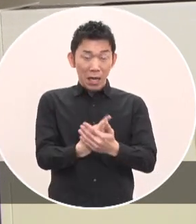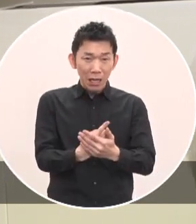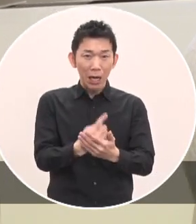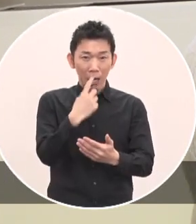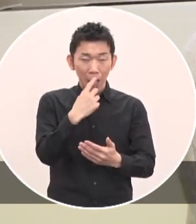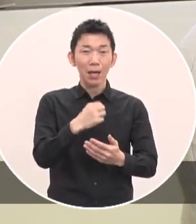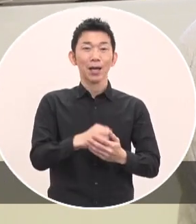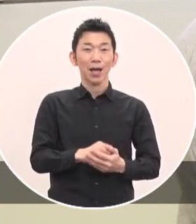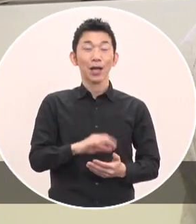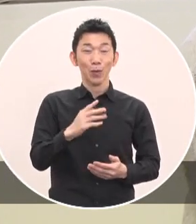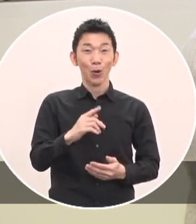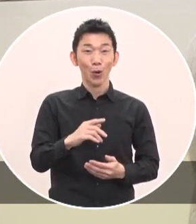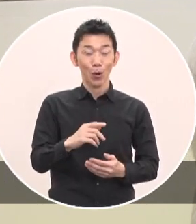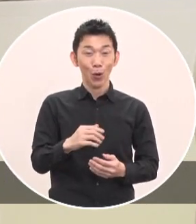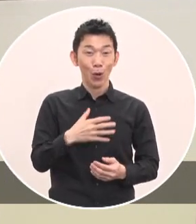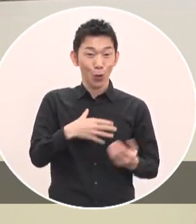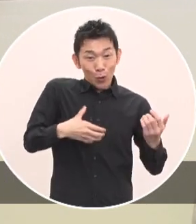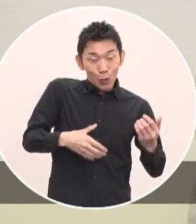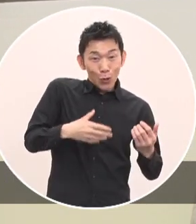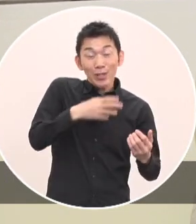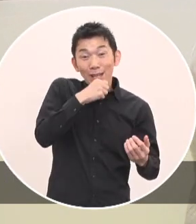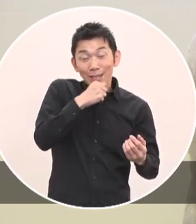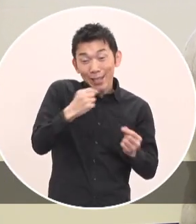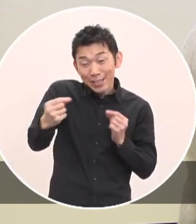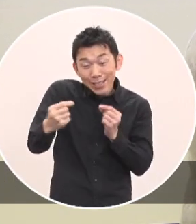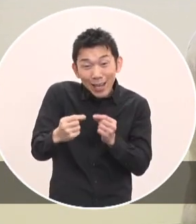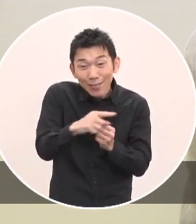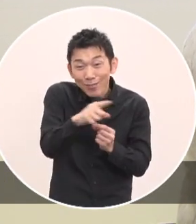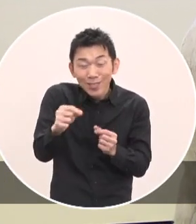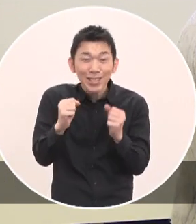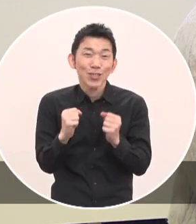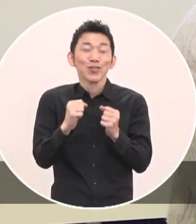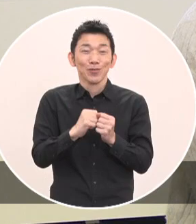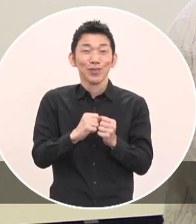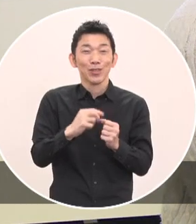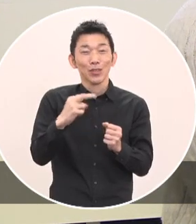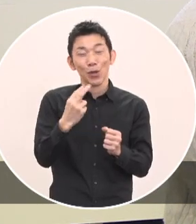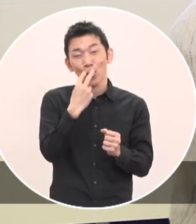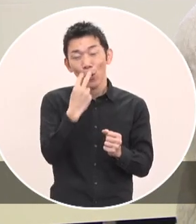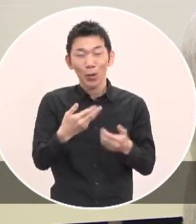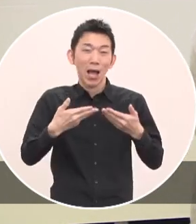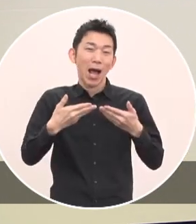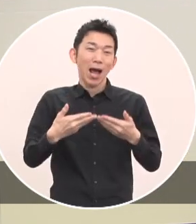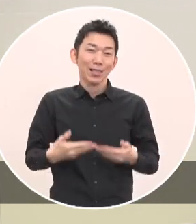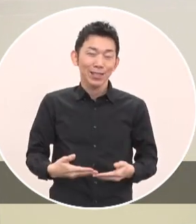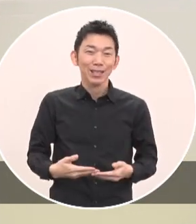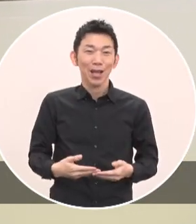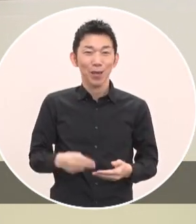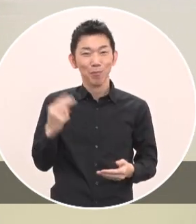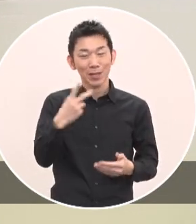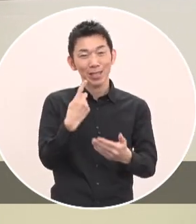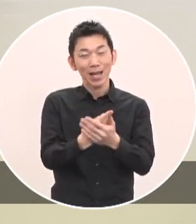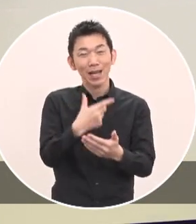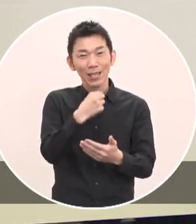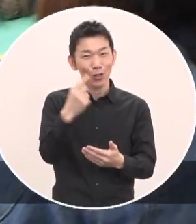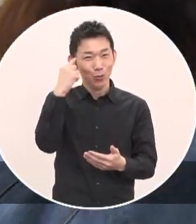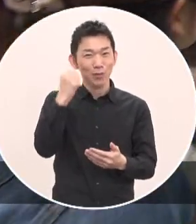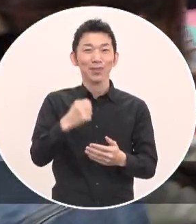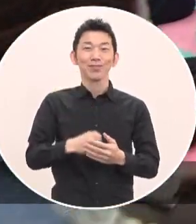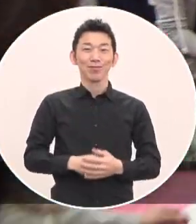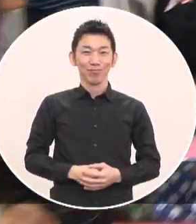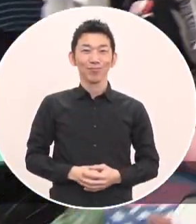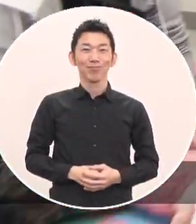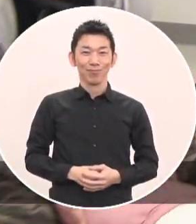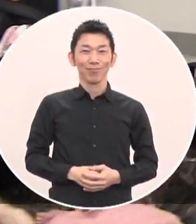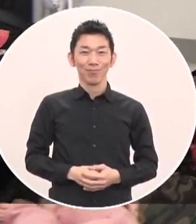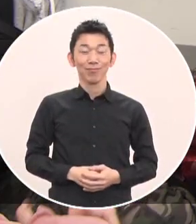なかった人とかもいっぱいいたのであとホームのキスゲル渡りをしたいと思いますイェイ